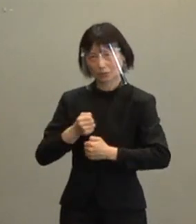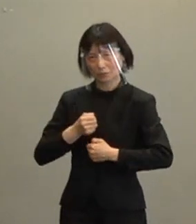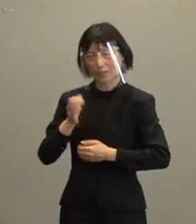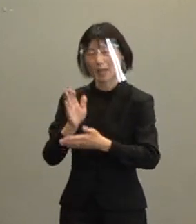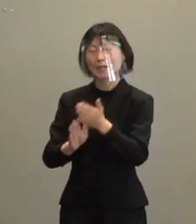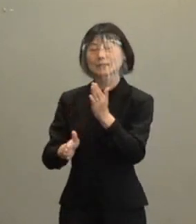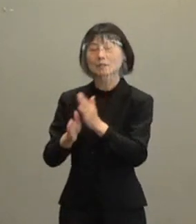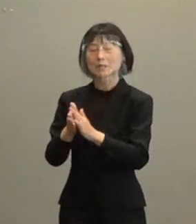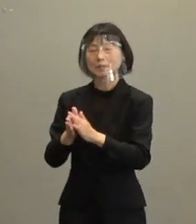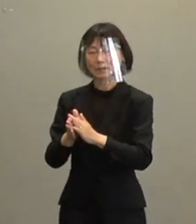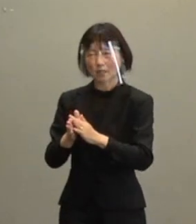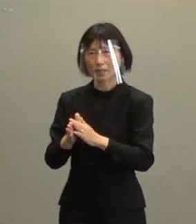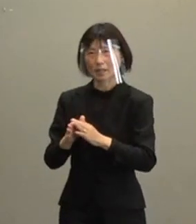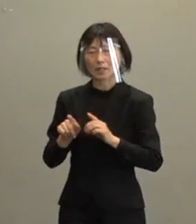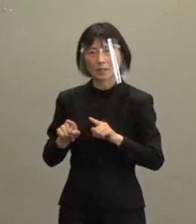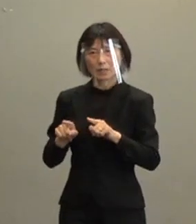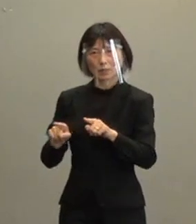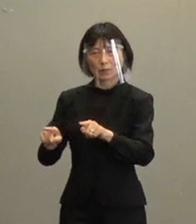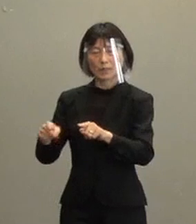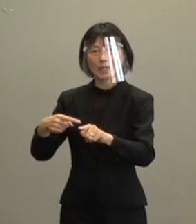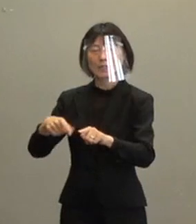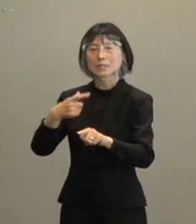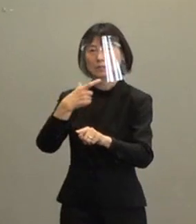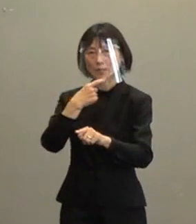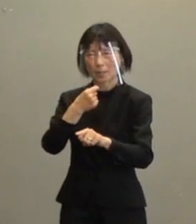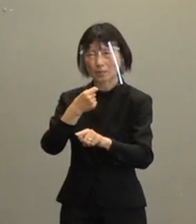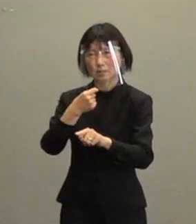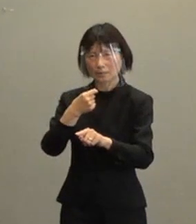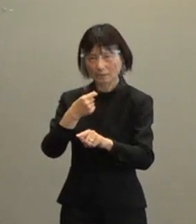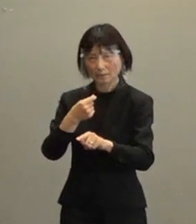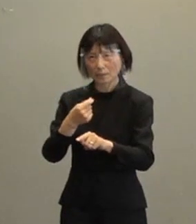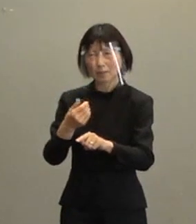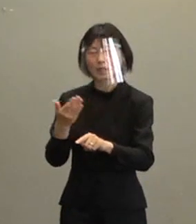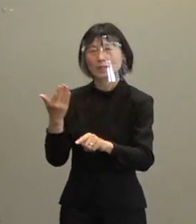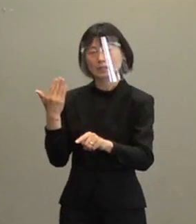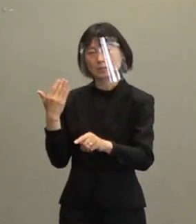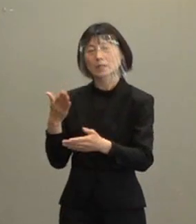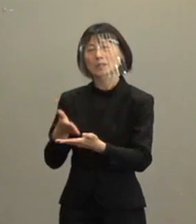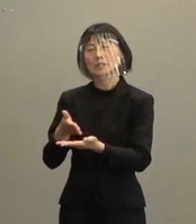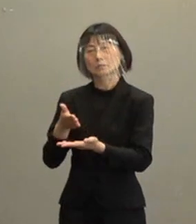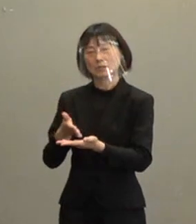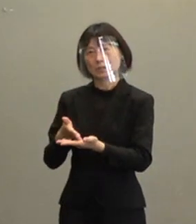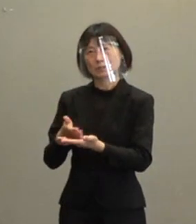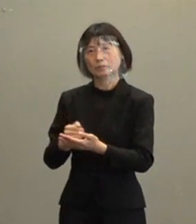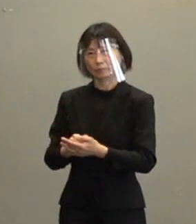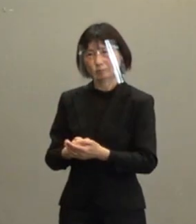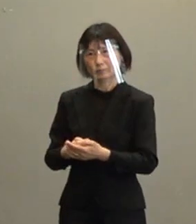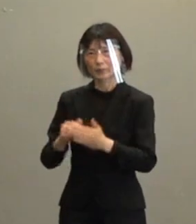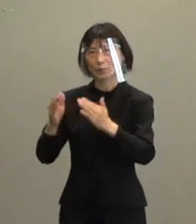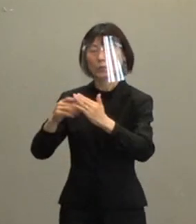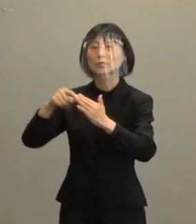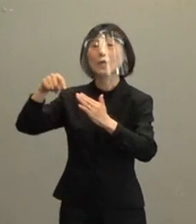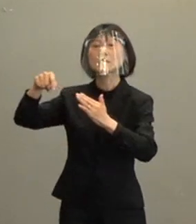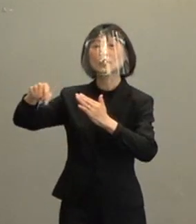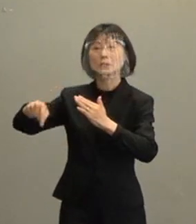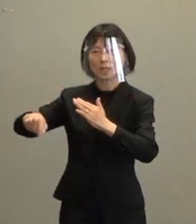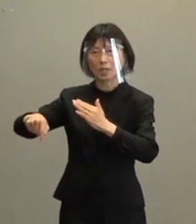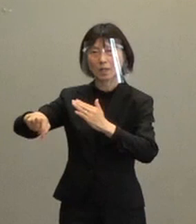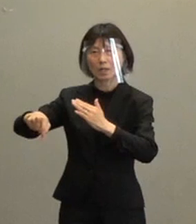て並行して行っていきたいと思います。しかしながら、冒頭で申し上げてきた通りですね、屋外において、